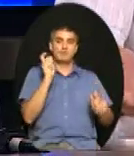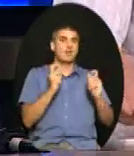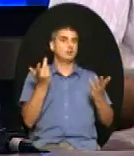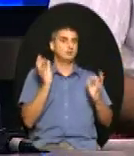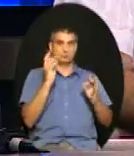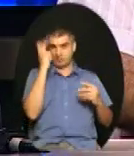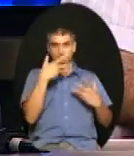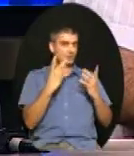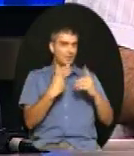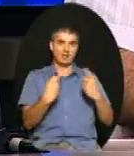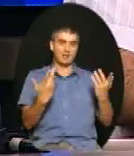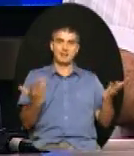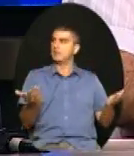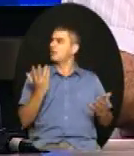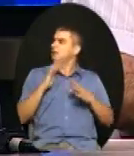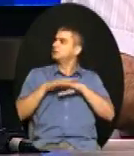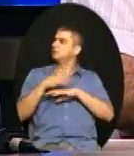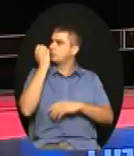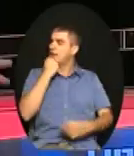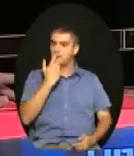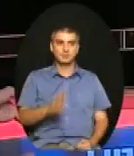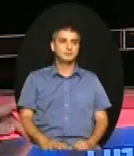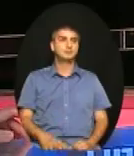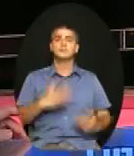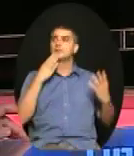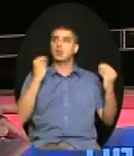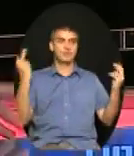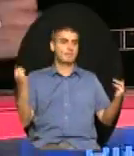אנשים, כדי להבין שאין דרך אחרת. איך זה השפיע על החמאס? תודה רבה, יגאל דילמוני, תודה רבה גם לך.